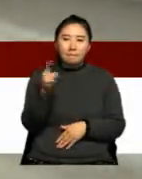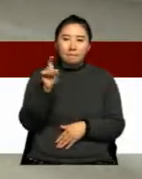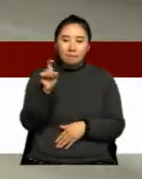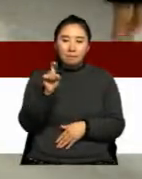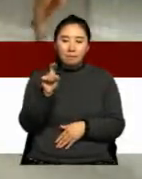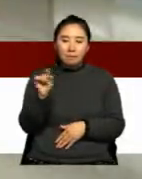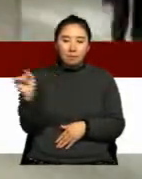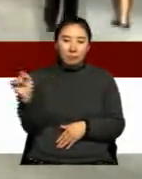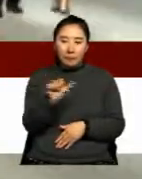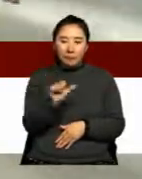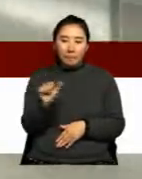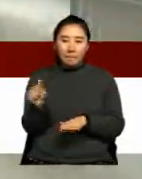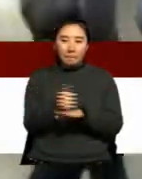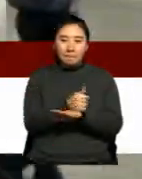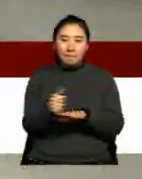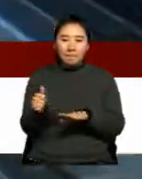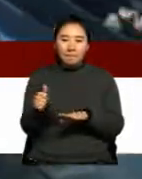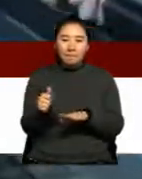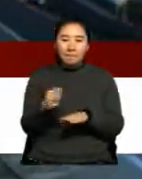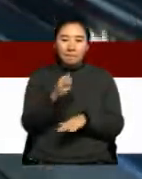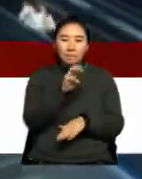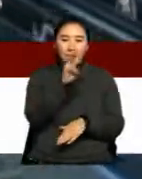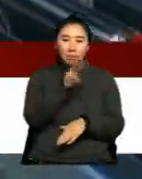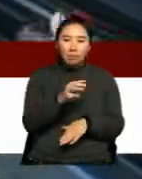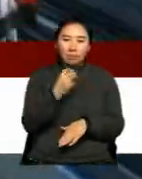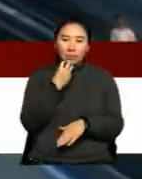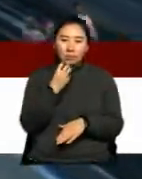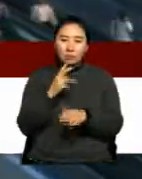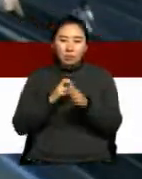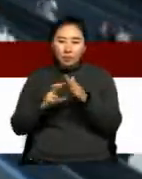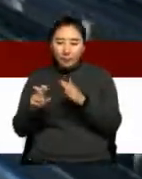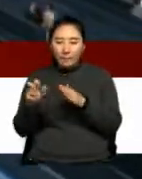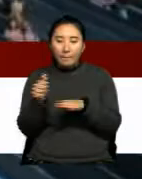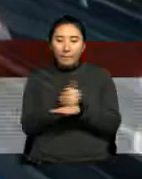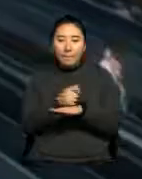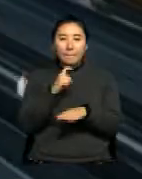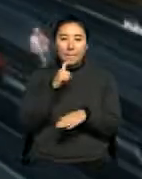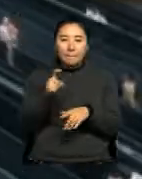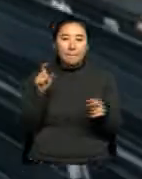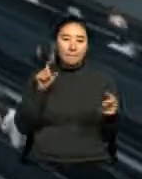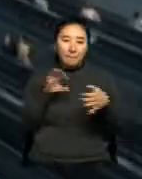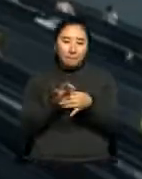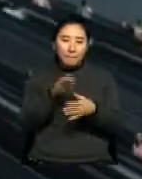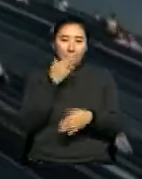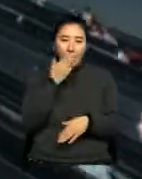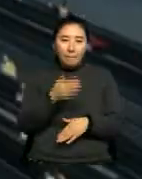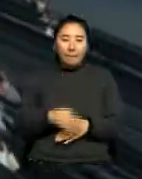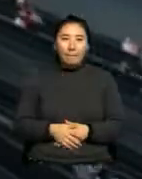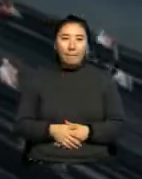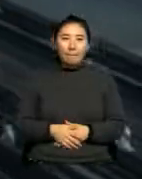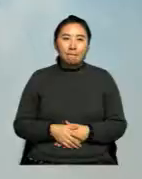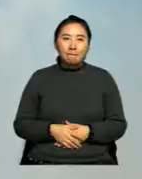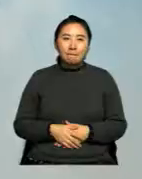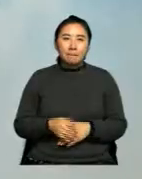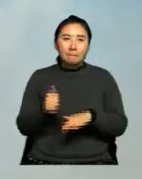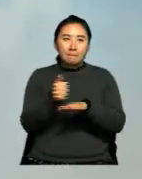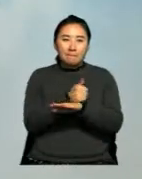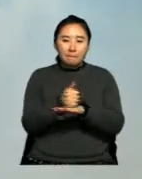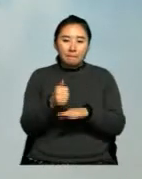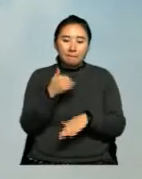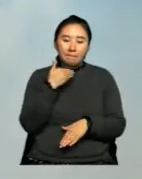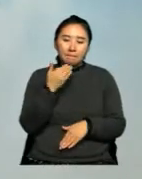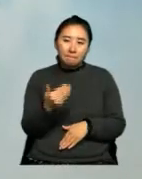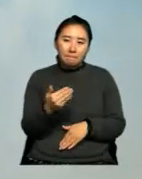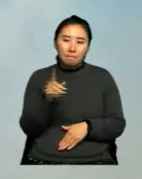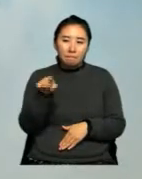달리는 gtx 는 파주와 서울역 삼성 등 도심을 10분 때로 연결합니다 흉터가 저한테 90분 에서